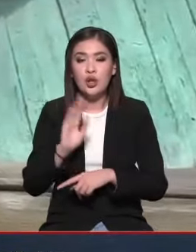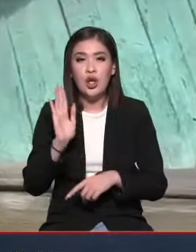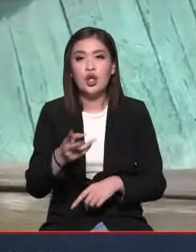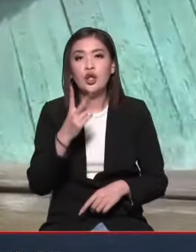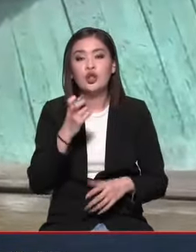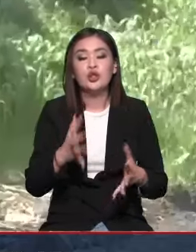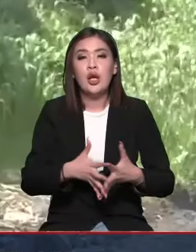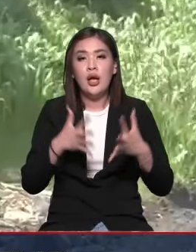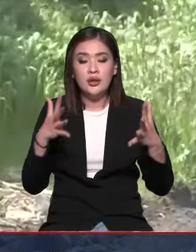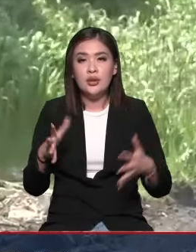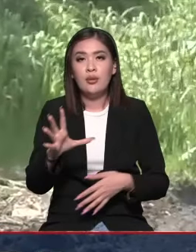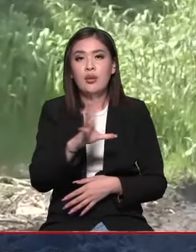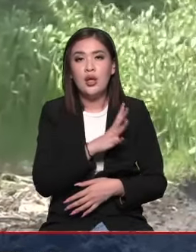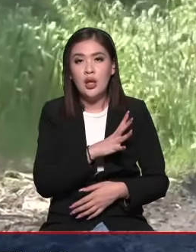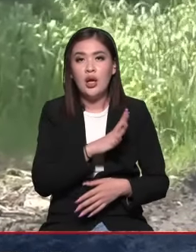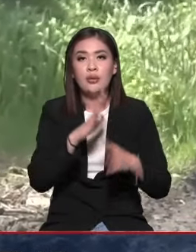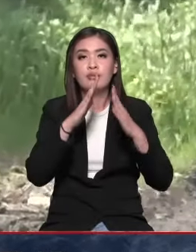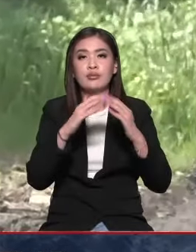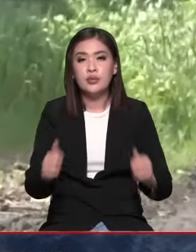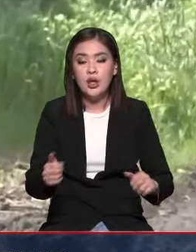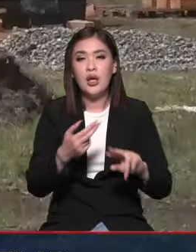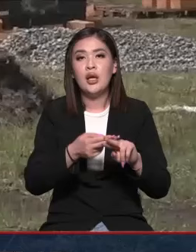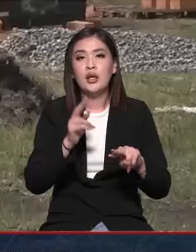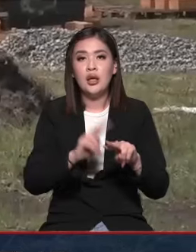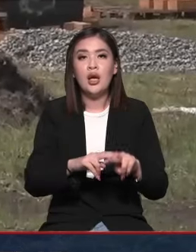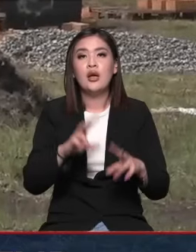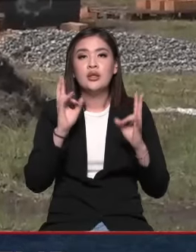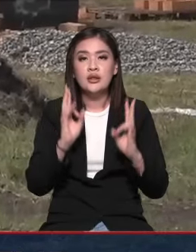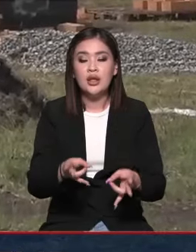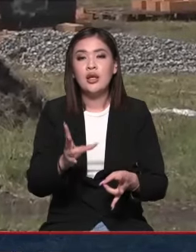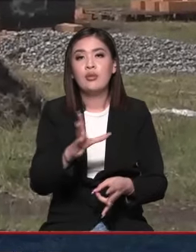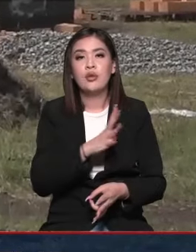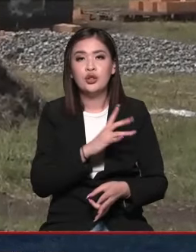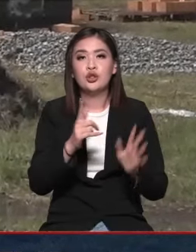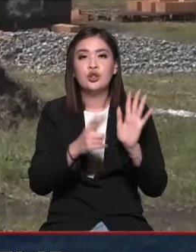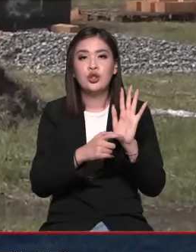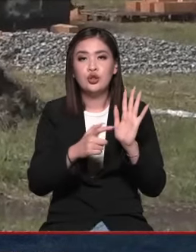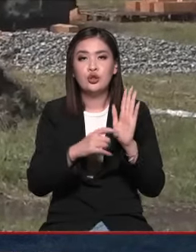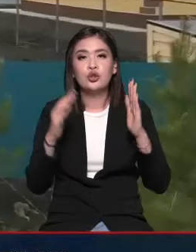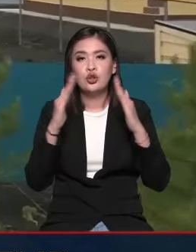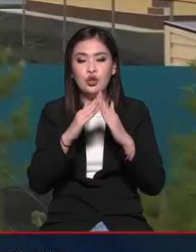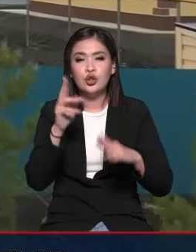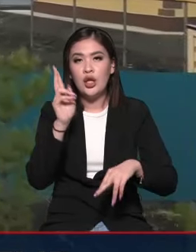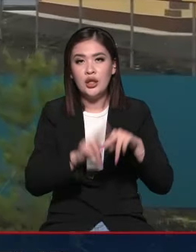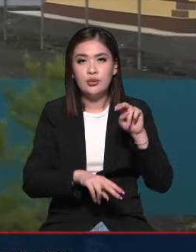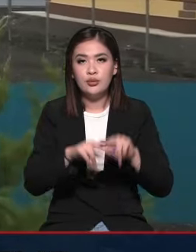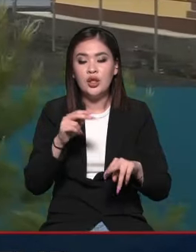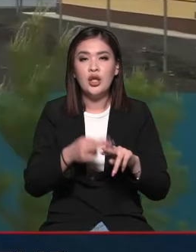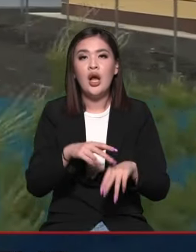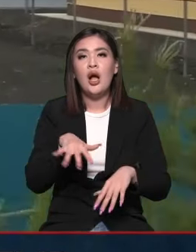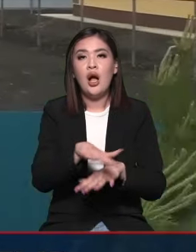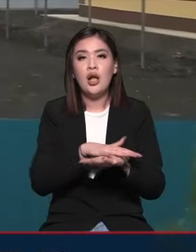200-ден астам апаттық баспана бұзылды. Облыс орталығында зардап шеккендерге 700 үй салынып жатыр. Оның 100-і